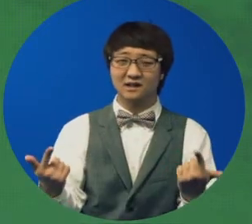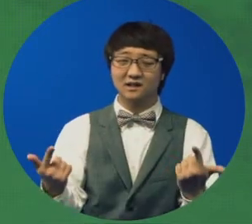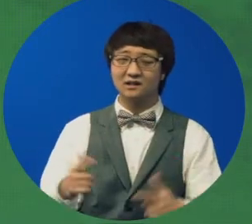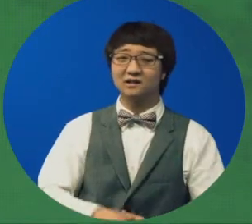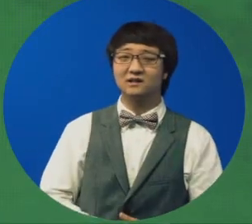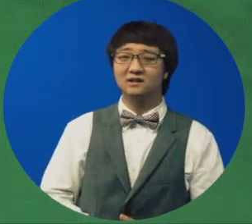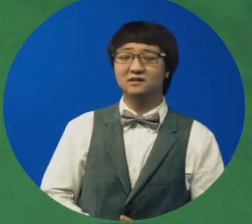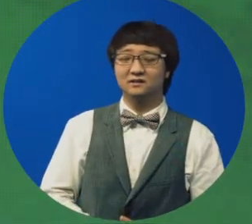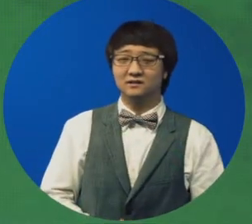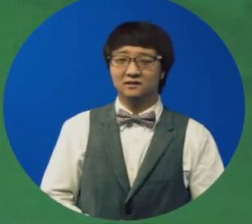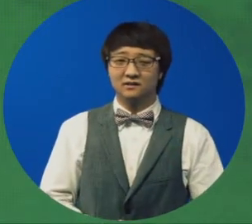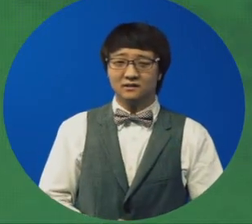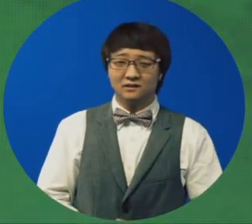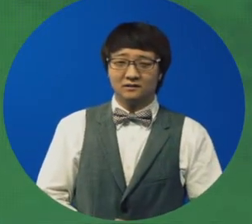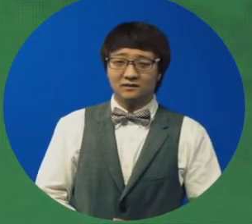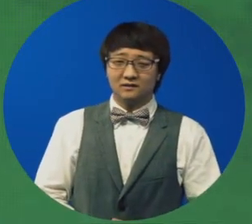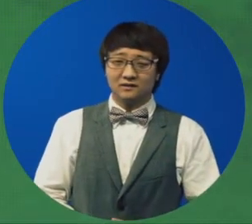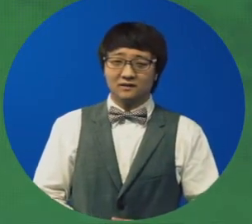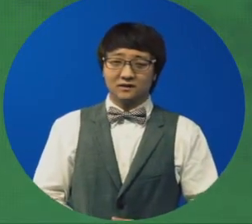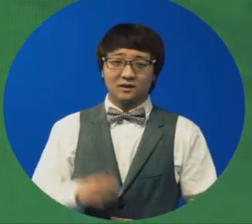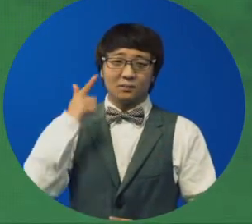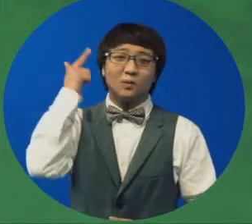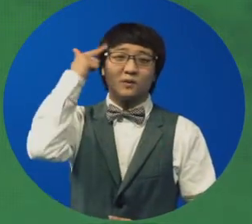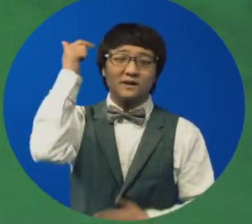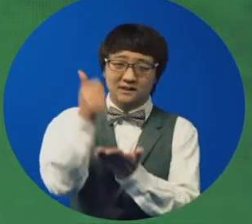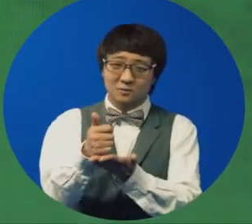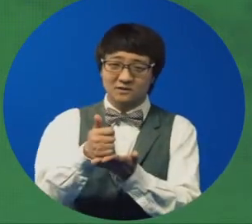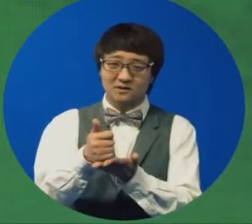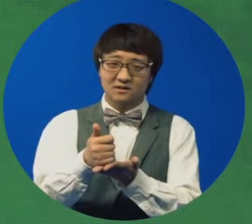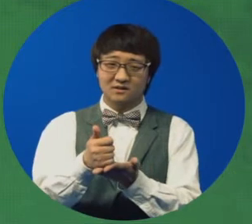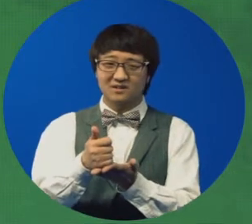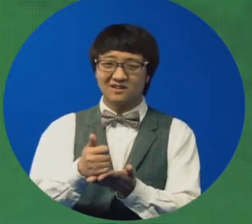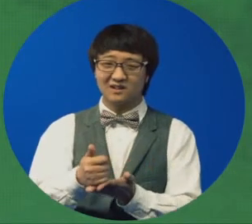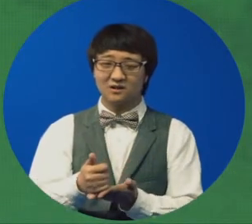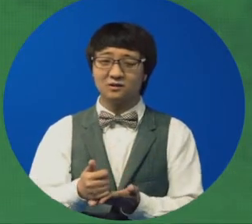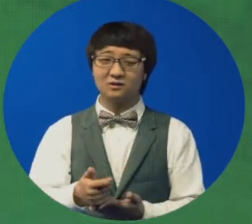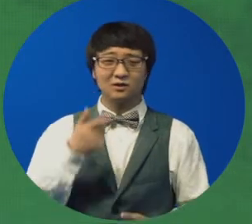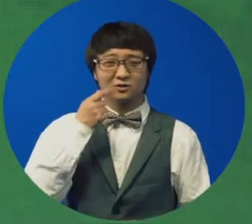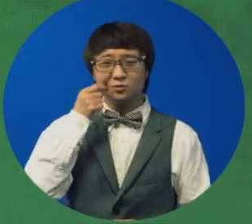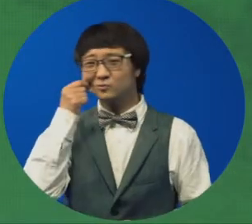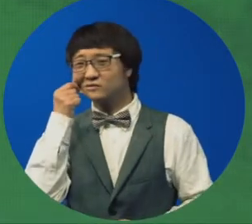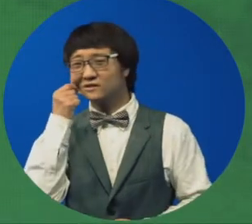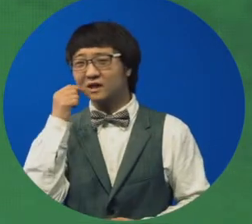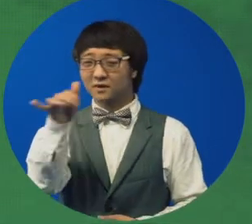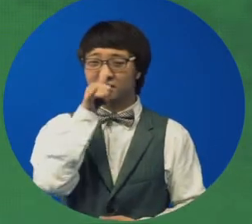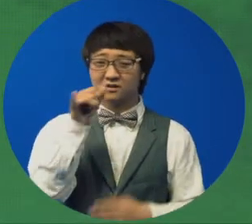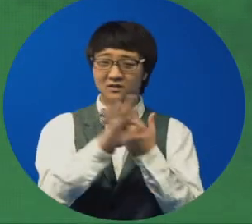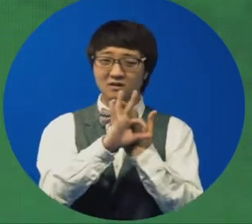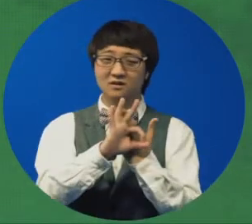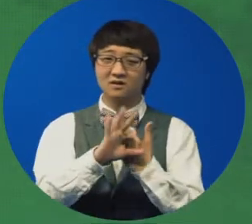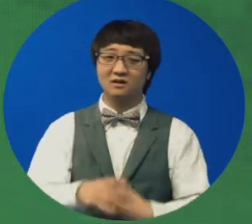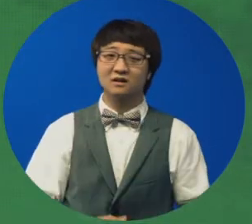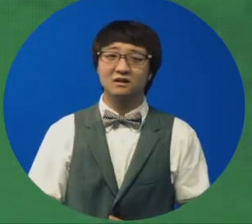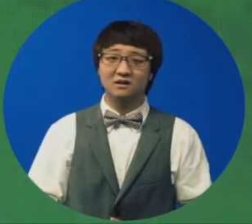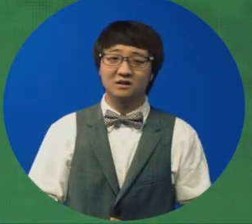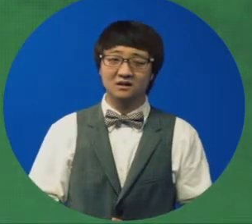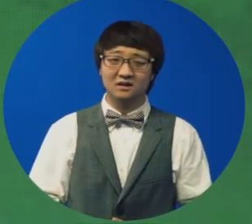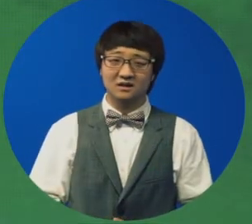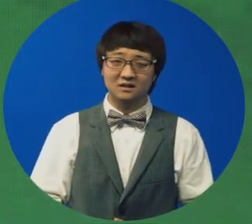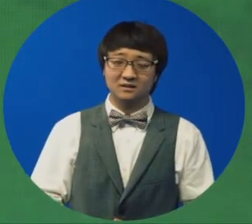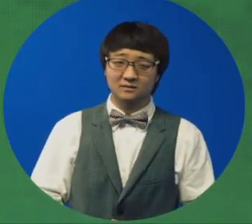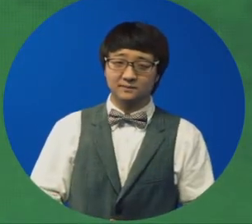합니다. 저는 목회자로서 저에게 가장 큰 유혹이 있다면 저에게 믿음이 있는 것처럼 보이고 싶은